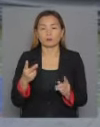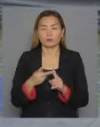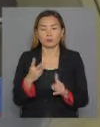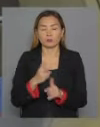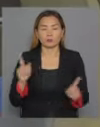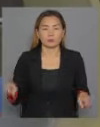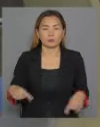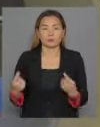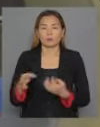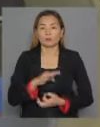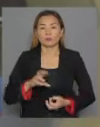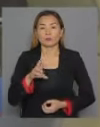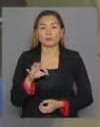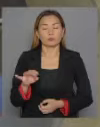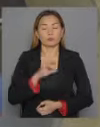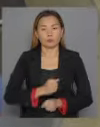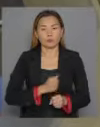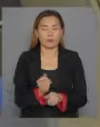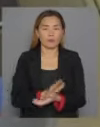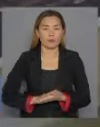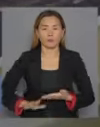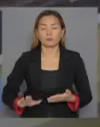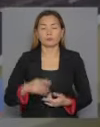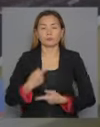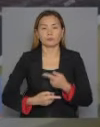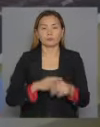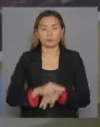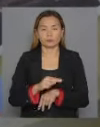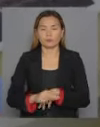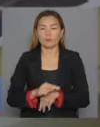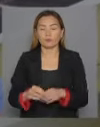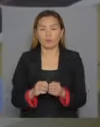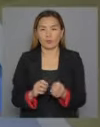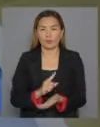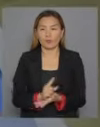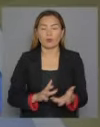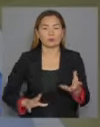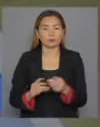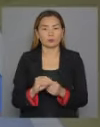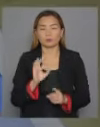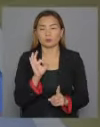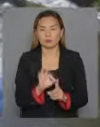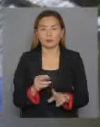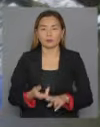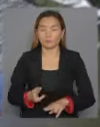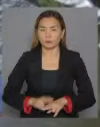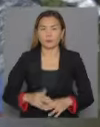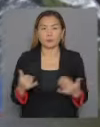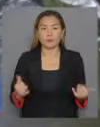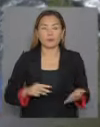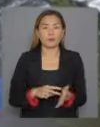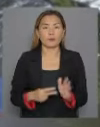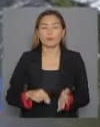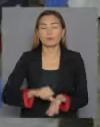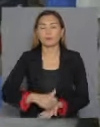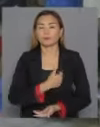тынысын қоқыс қалдықтарын кәдеге жарату арқылы ашып, оны өскелең ұрпақтың санасына сіңіру ұйымдастырушылардың басты мақсаты. Бүгінде жобаға